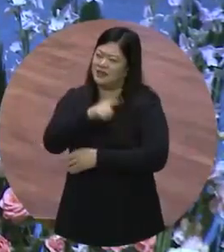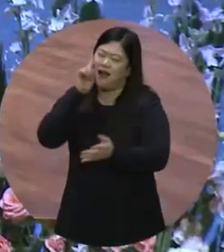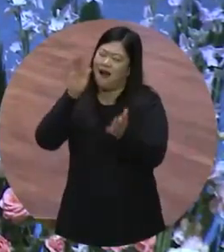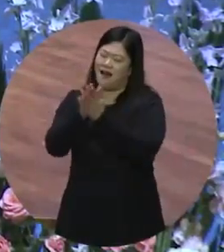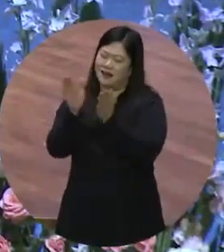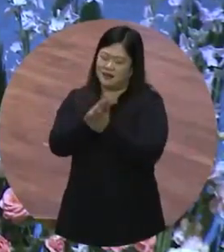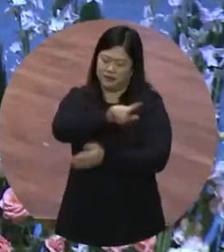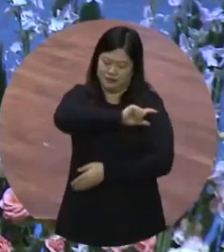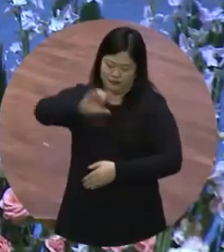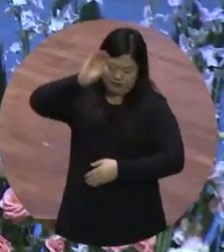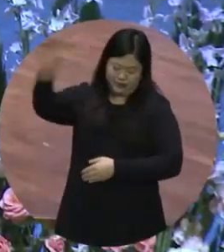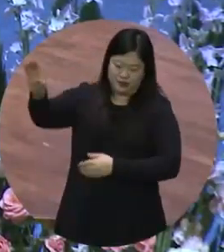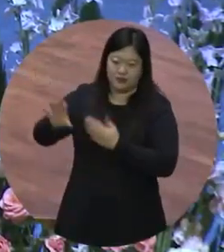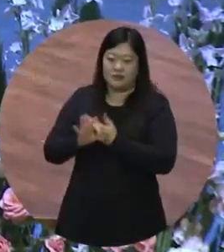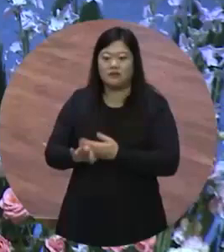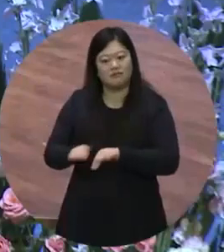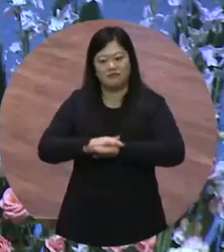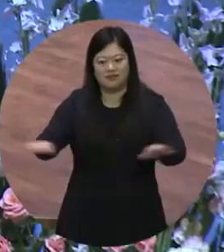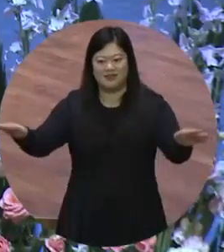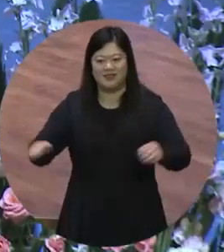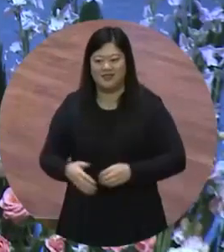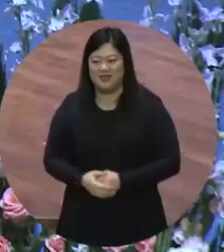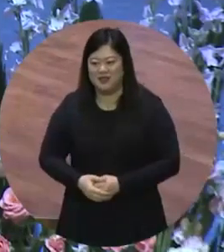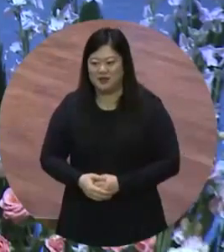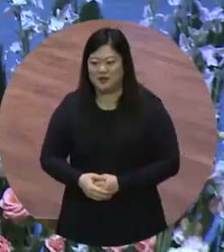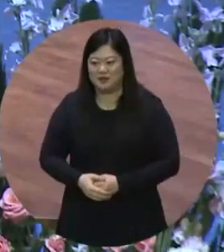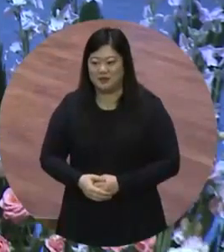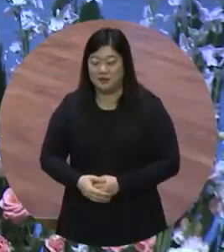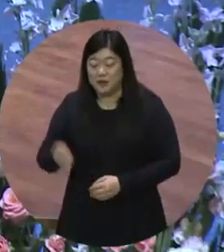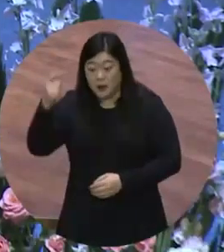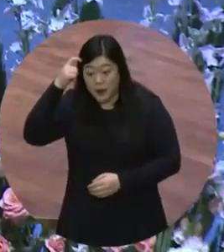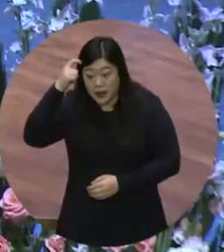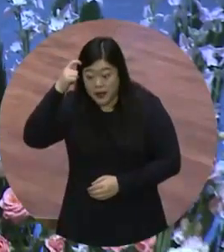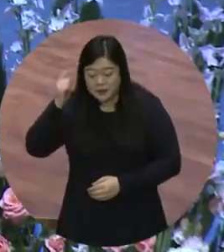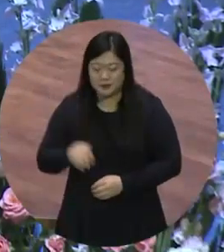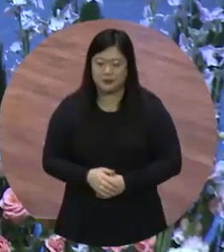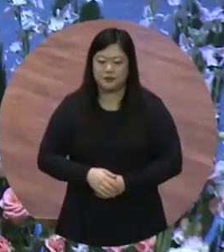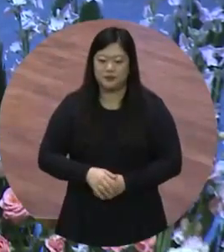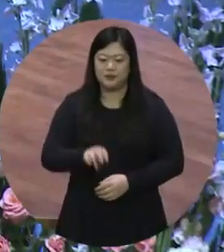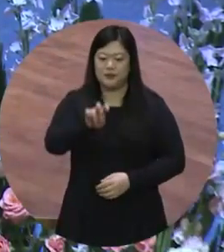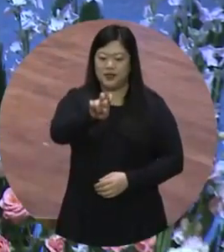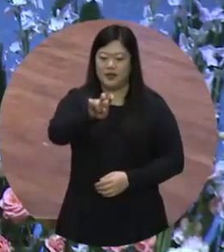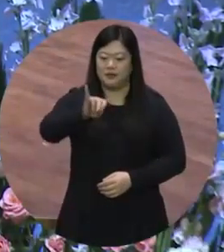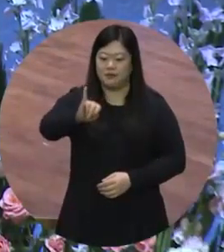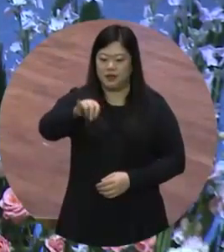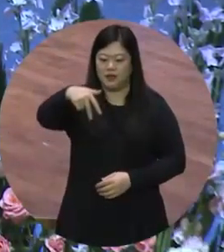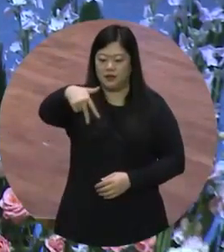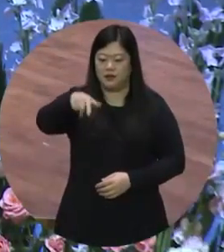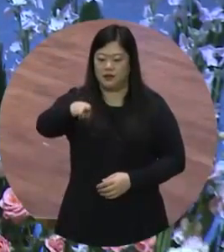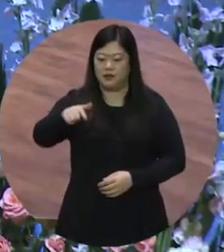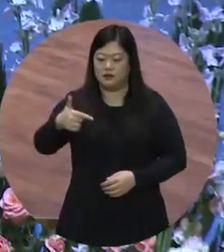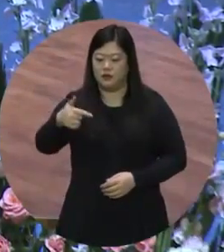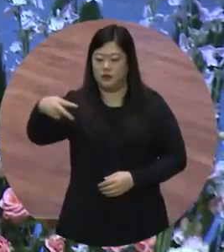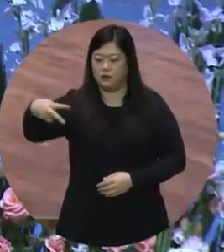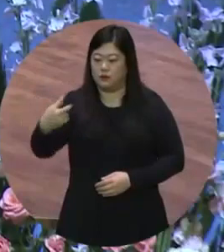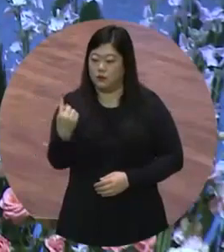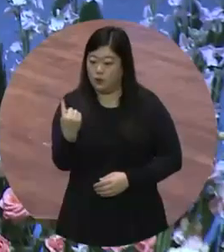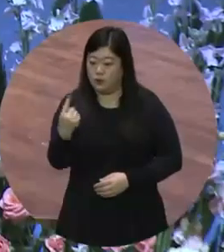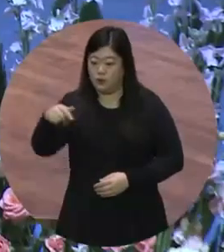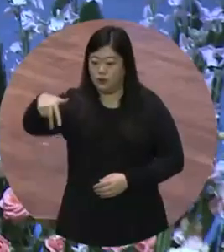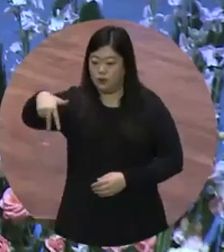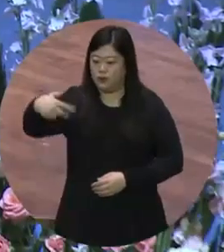주옵소서. 네, 그런 거 하니까 미전도 이 종족이 말이죠.